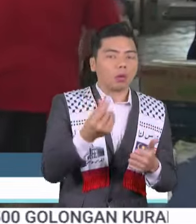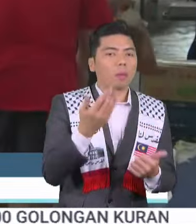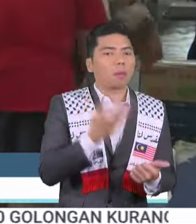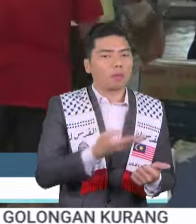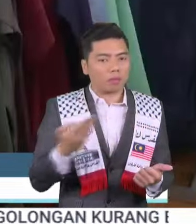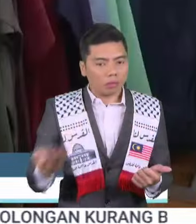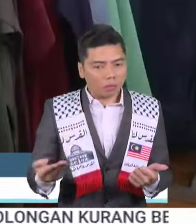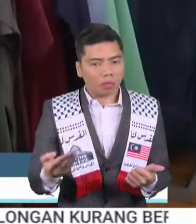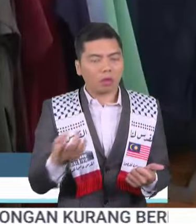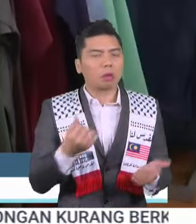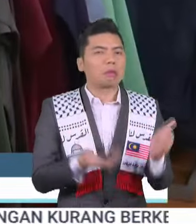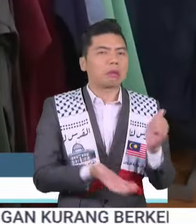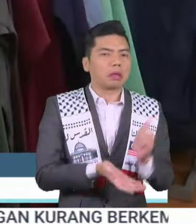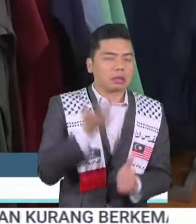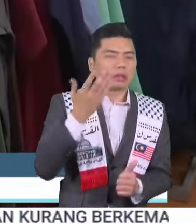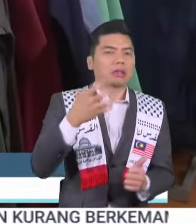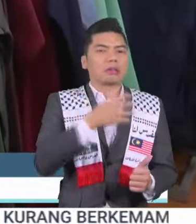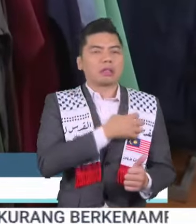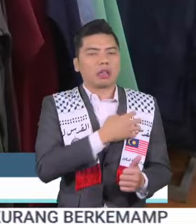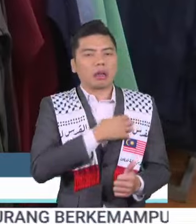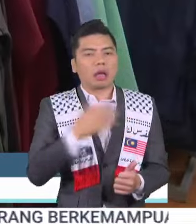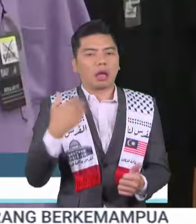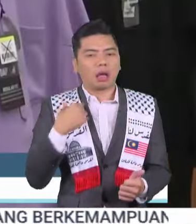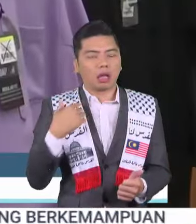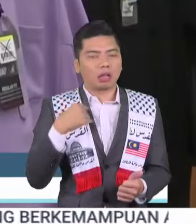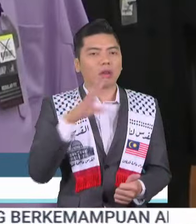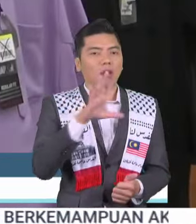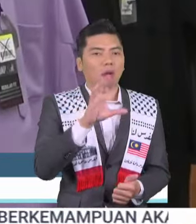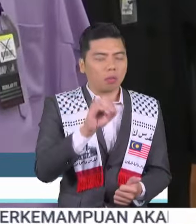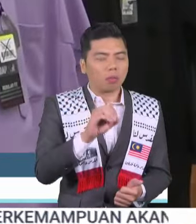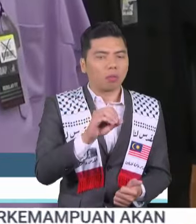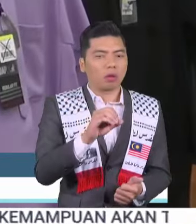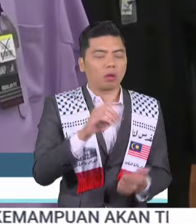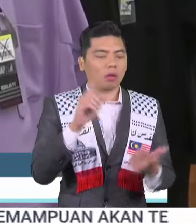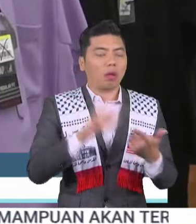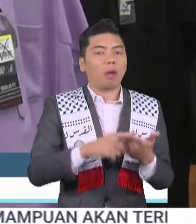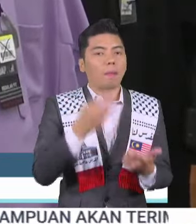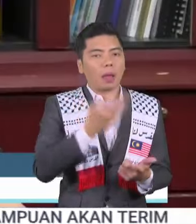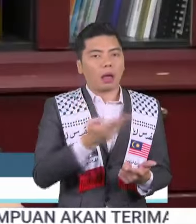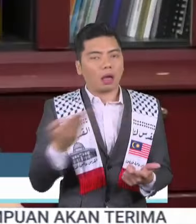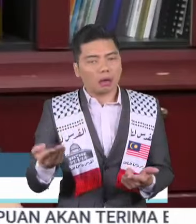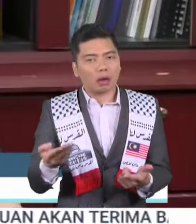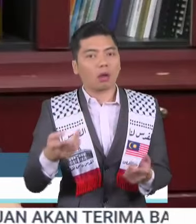barang, kita dapat aduan sebanyak 50 aduan. Barang kawalan